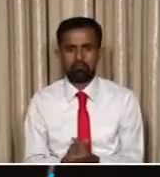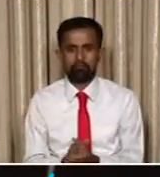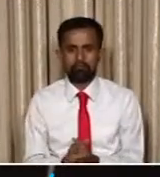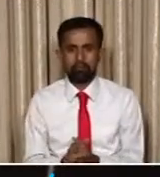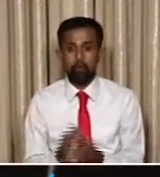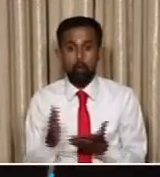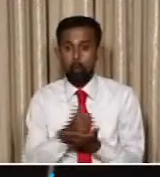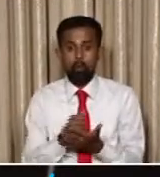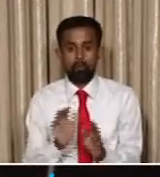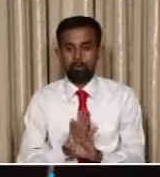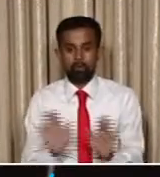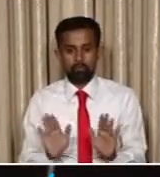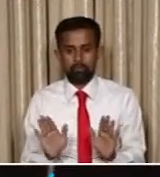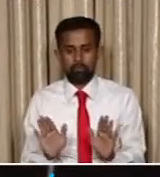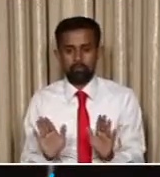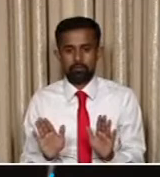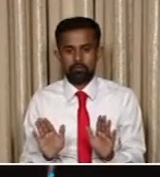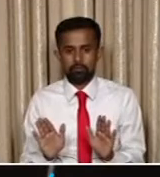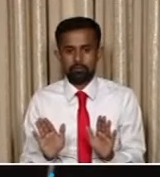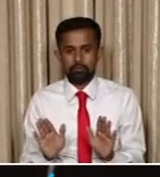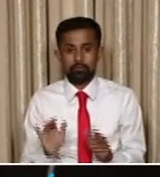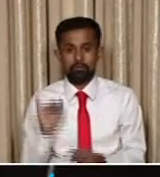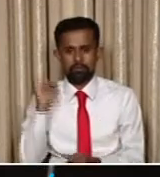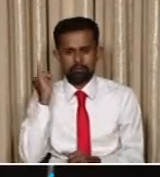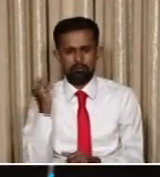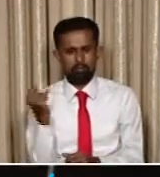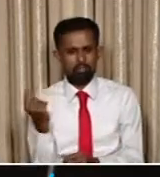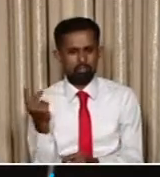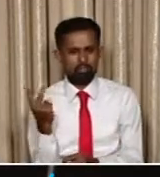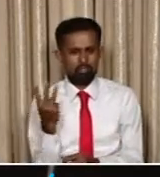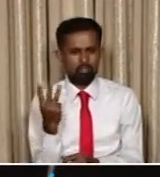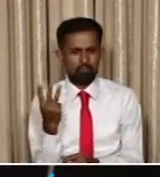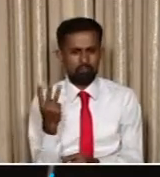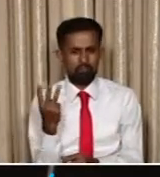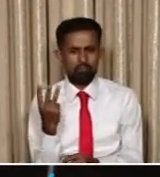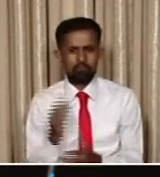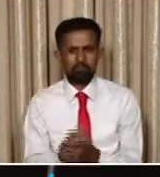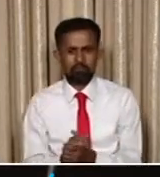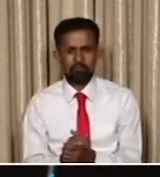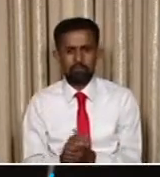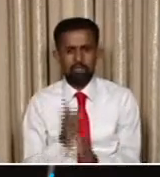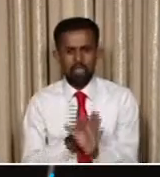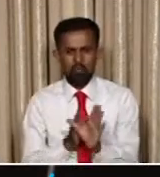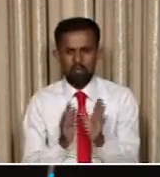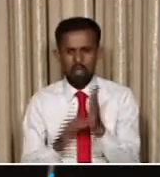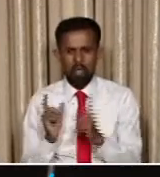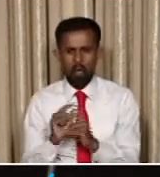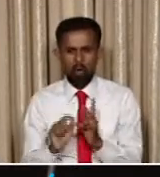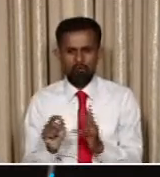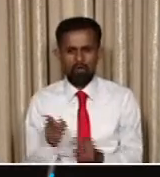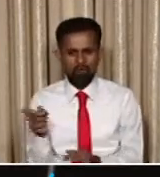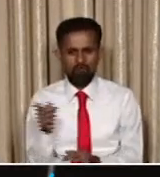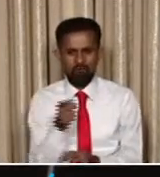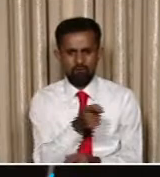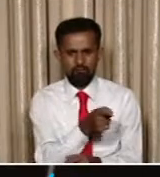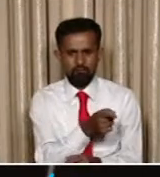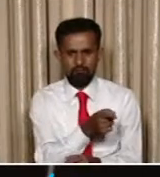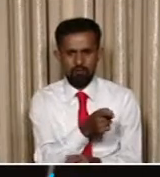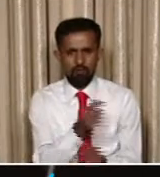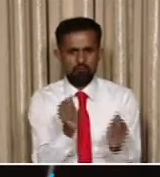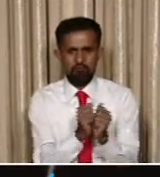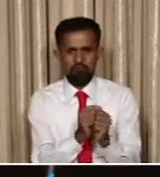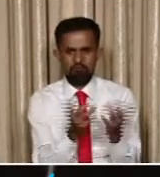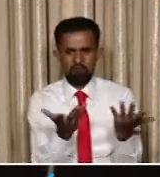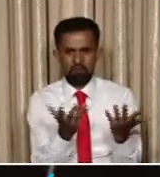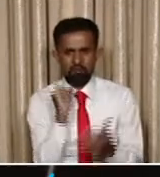හැමෝම නෙමෙයි නිලධාරි කීපයක් කීප දෙනෙක් හැම අමාත්‍යාංශකම ඉන්නවා වැඩ කරන්නේ නැති